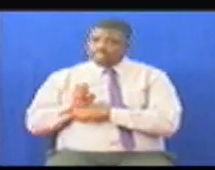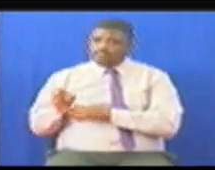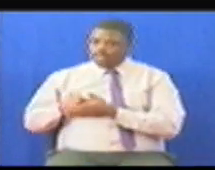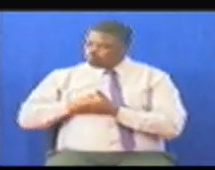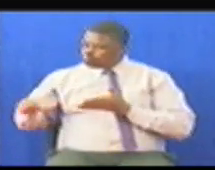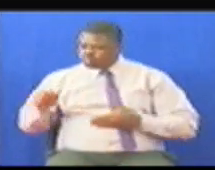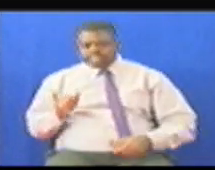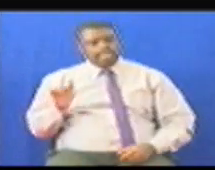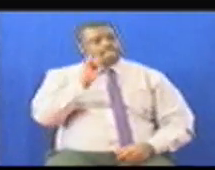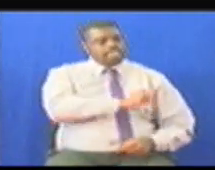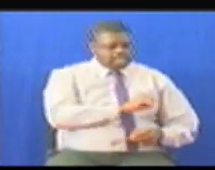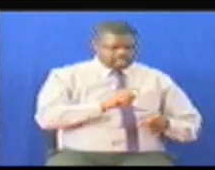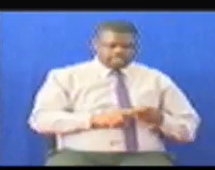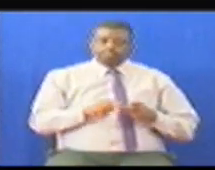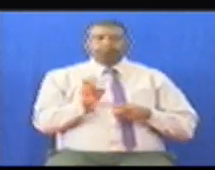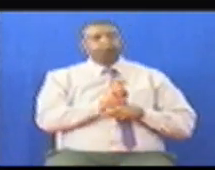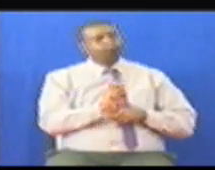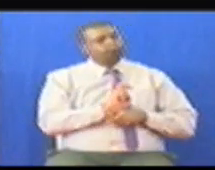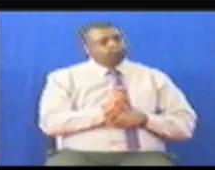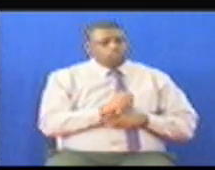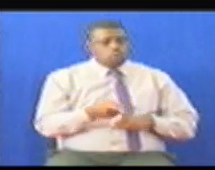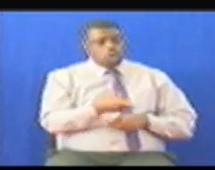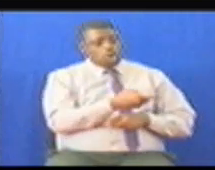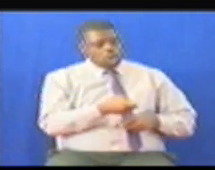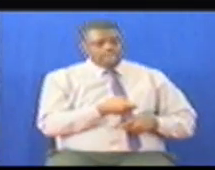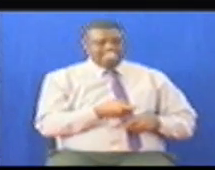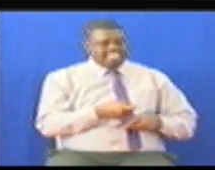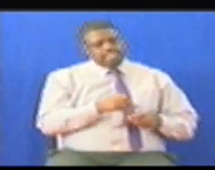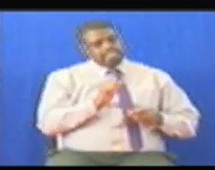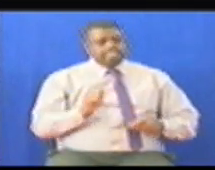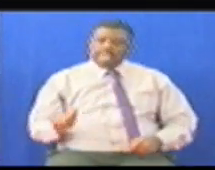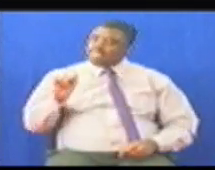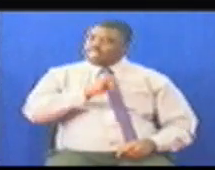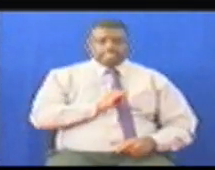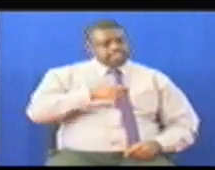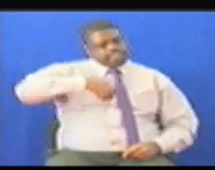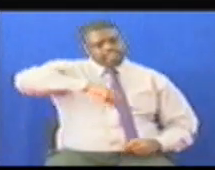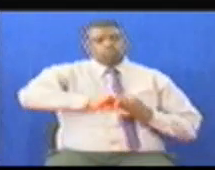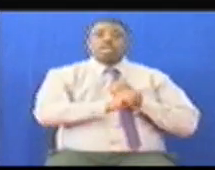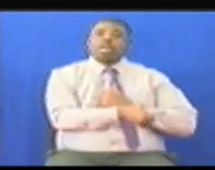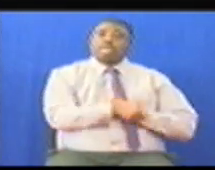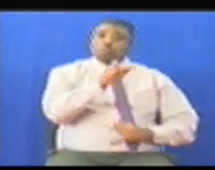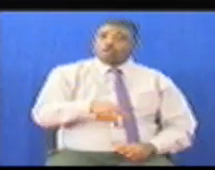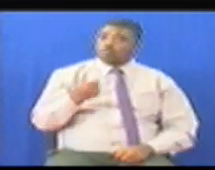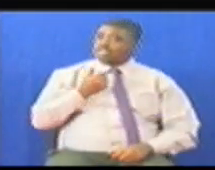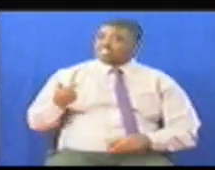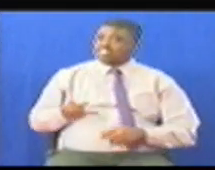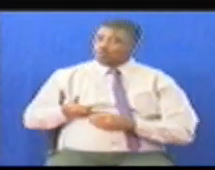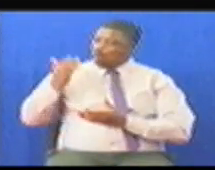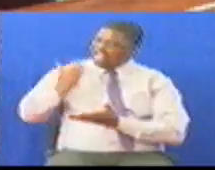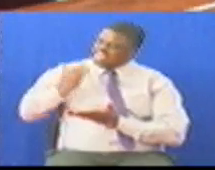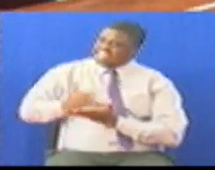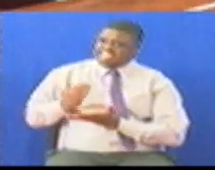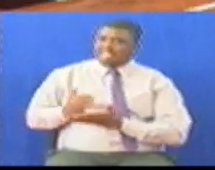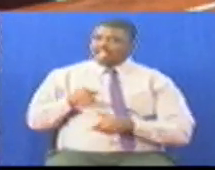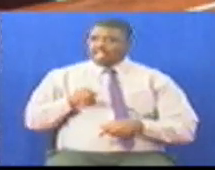ya ndege, tunasimamia swala ya ukodishaji wa ndege. Sisi ndo tunadai kwa niaba wa Tanzania kuhakikisha kwamba walio